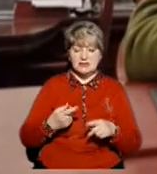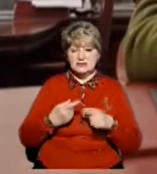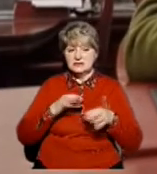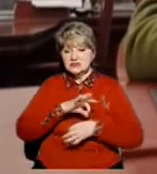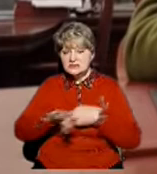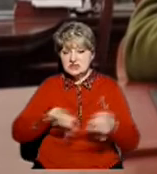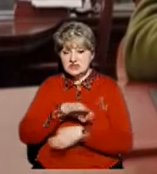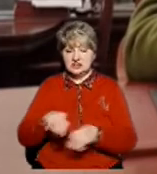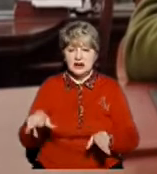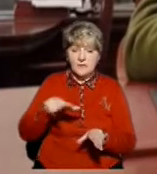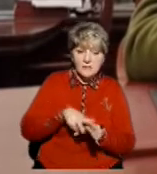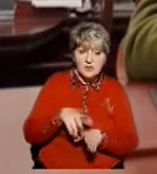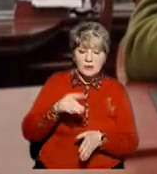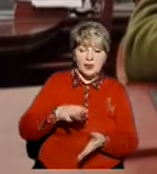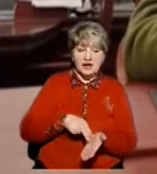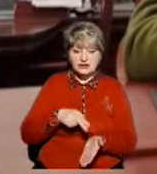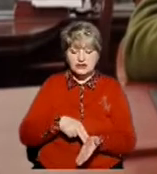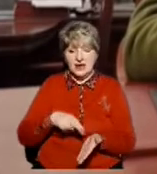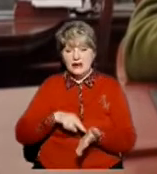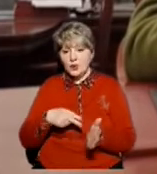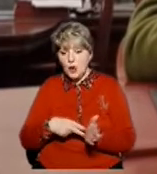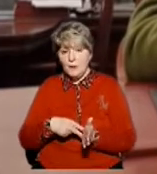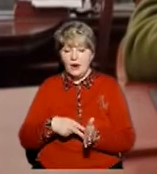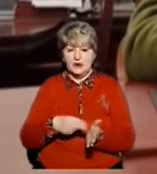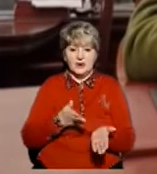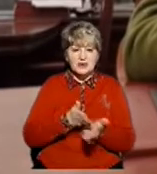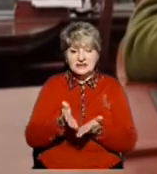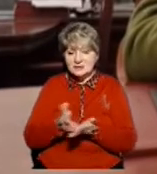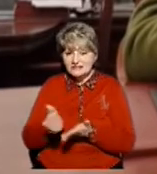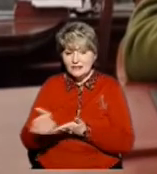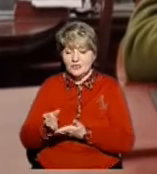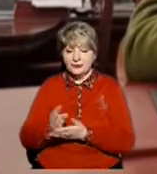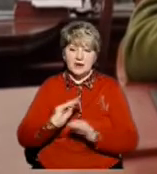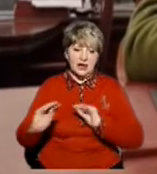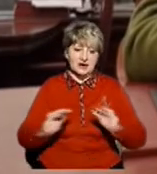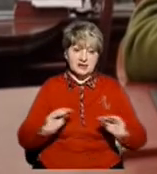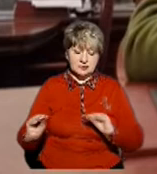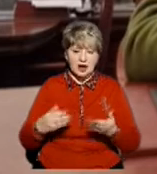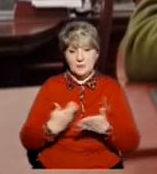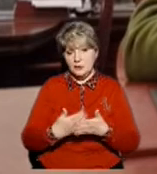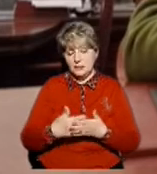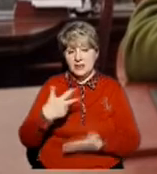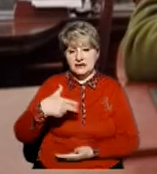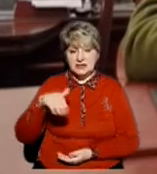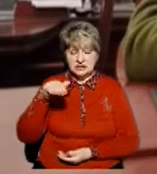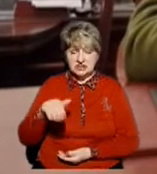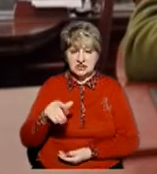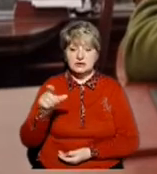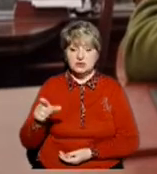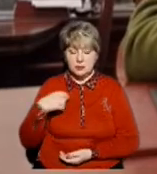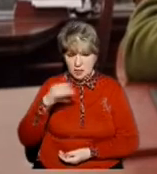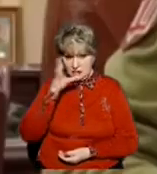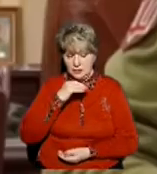на область, на нашу економіку, на інфраструктуру розміщувати, ще близько 30 тисяч ми